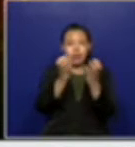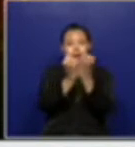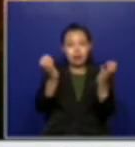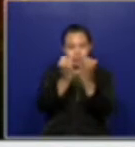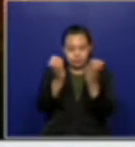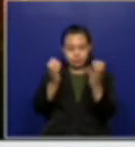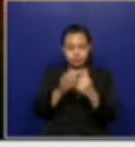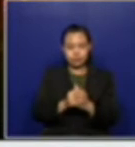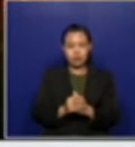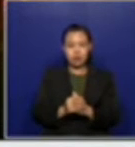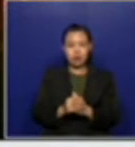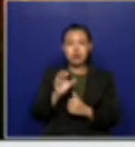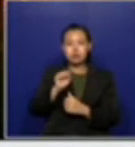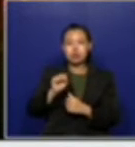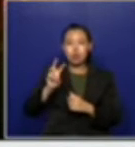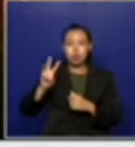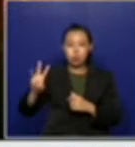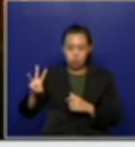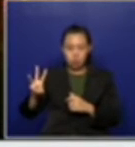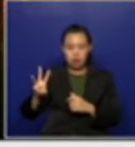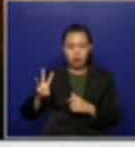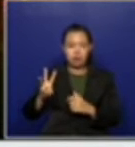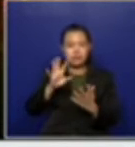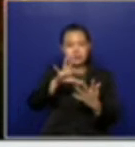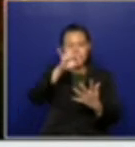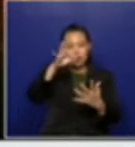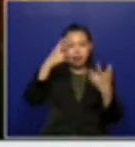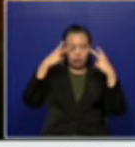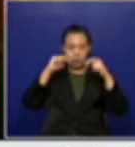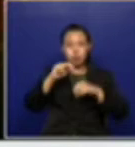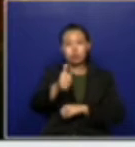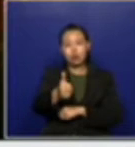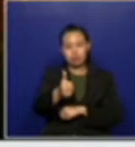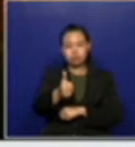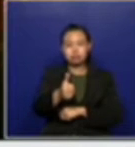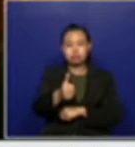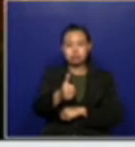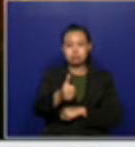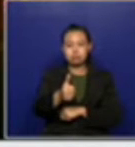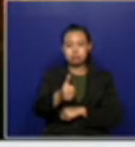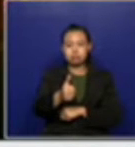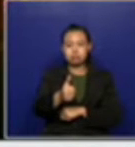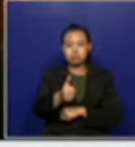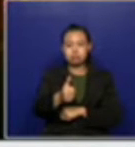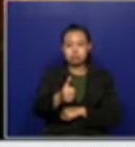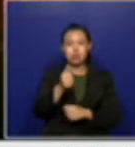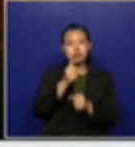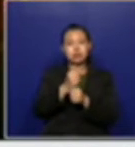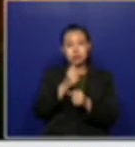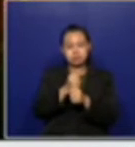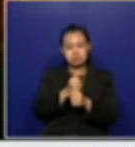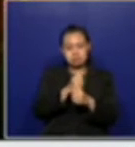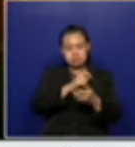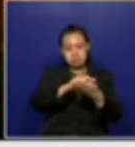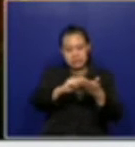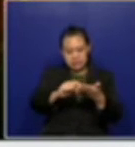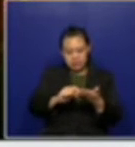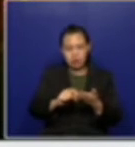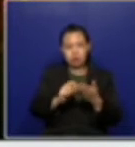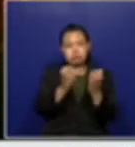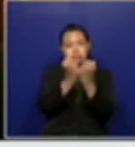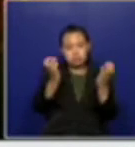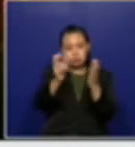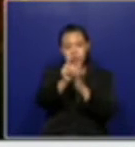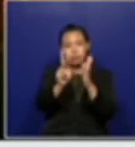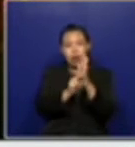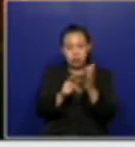กรัฐมนตรีได้ตอนทำประชามติเรื่องของร่างรัฐธรรมนูญท่านประธานที่เคารพการ